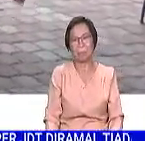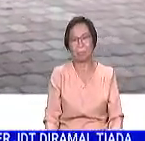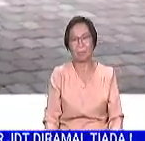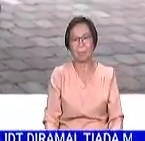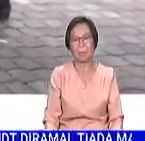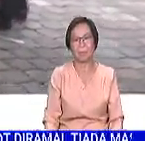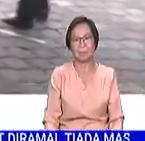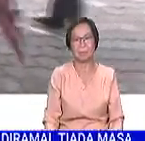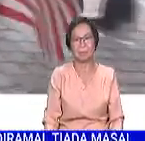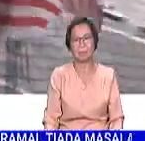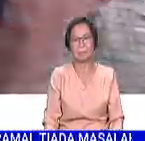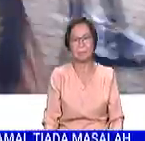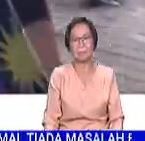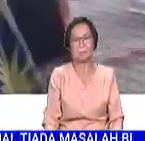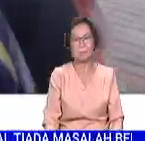hai hai